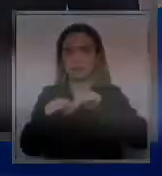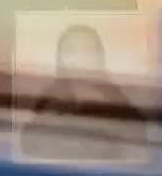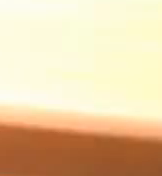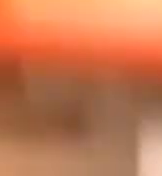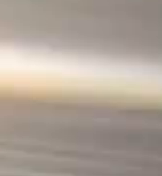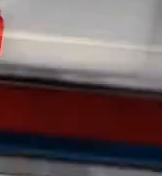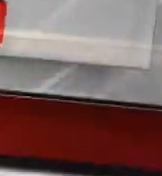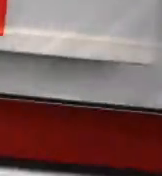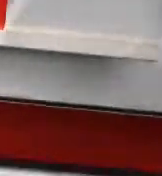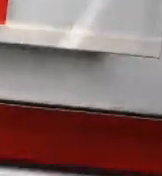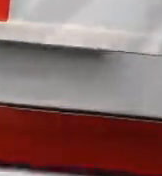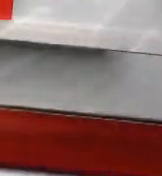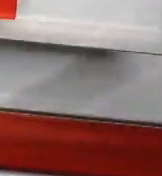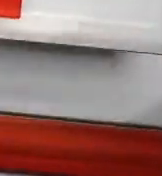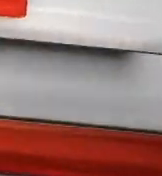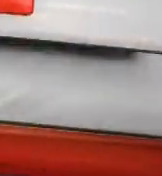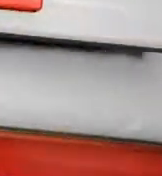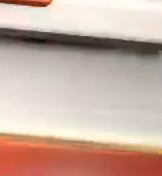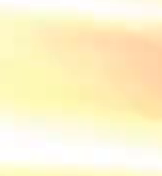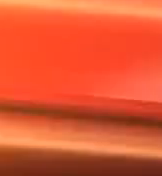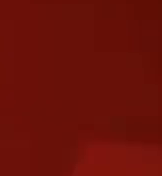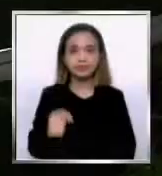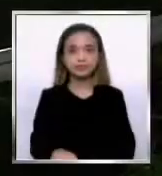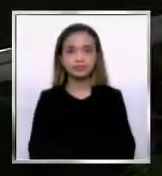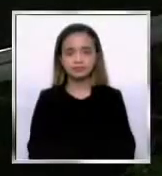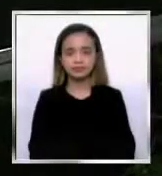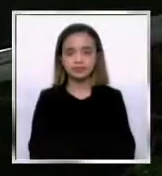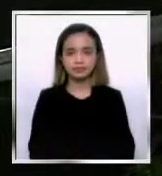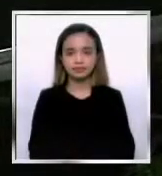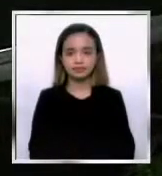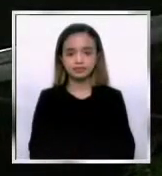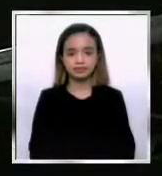Pagsuto, Dano Tingpungo. Dano?